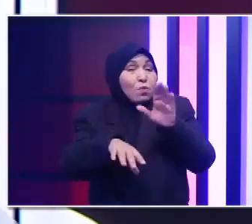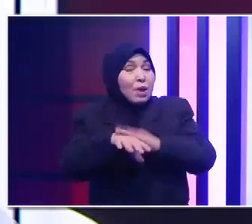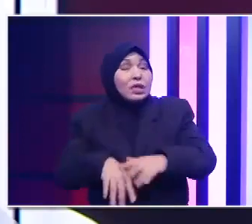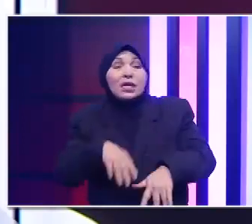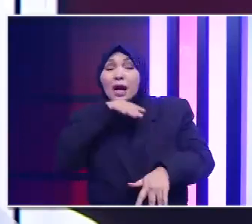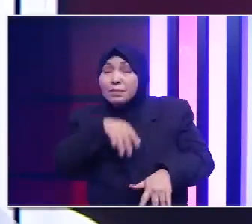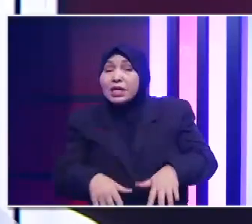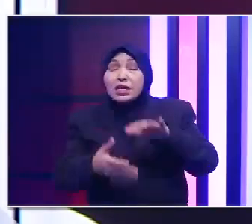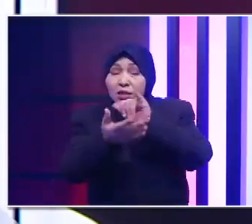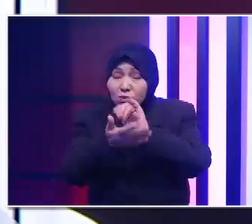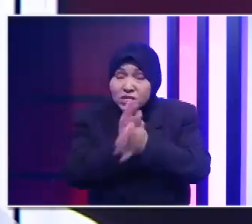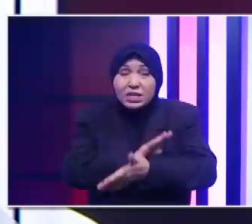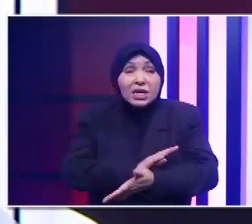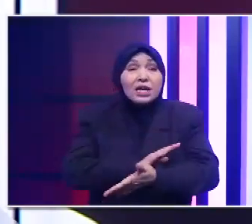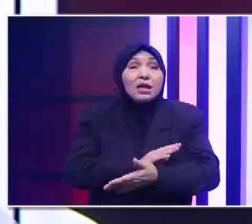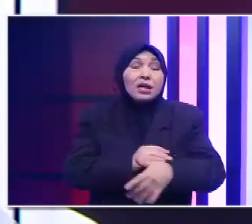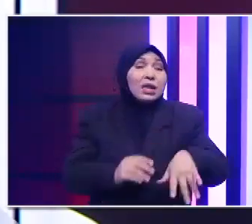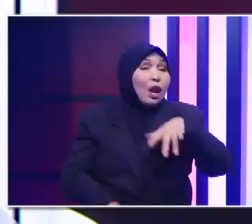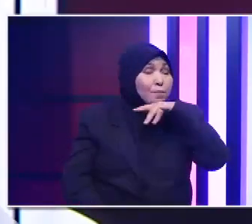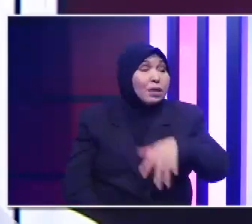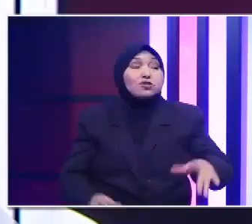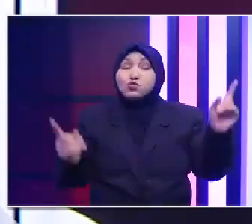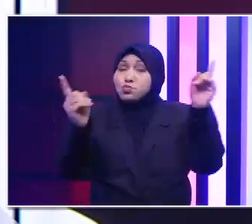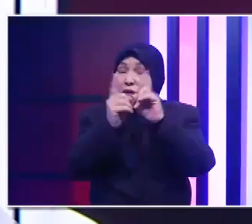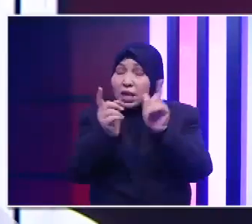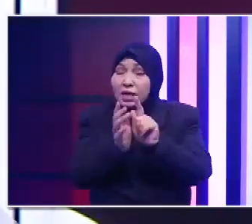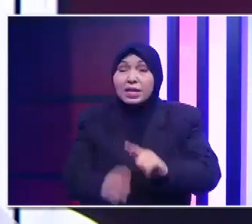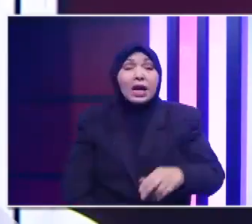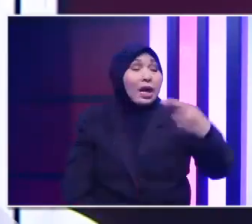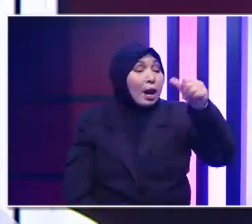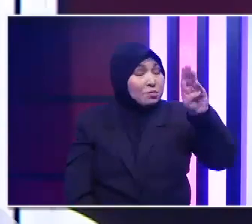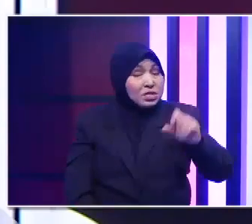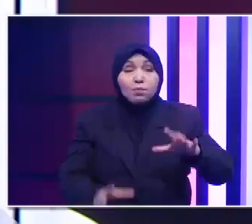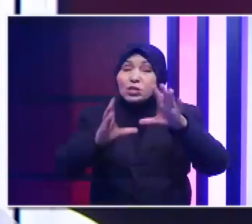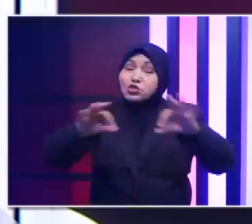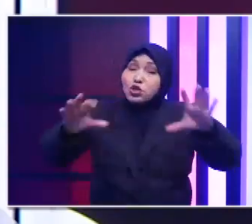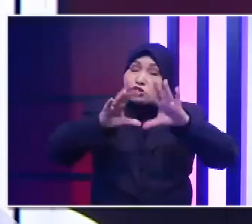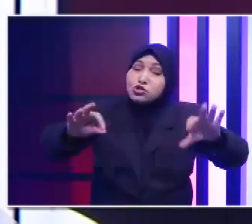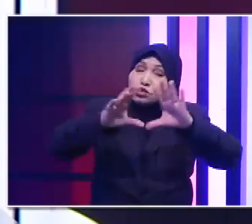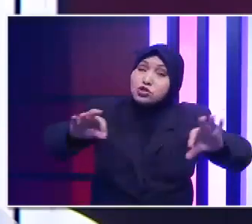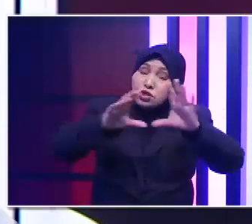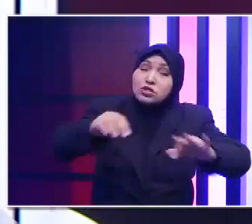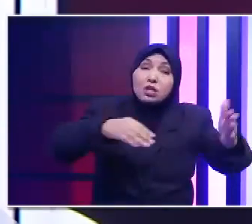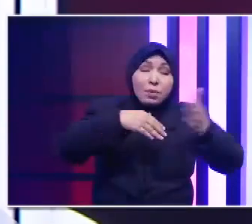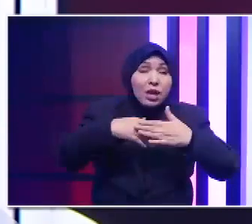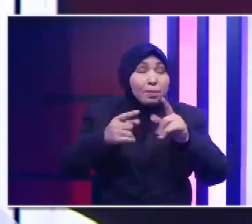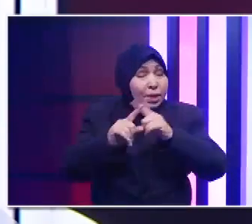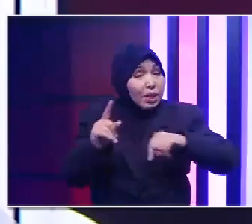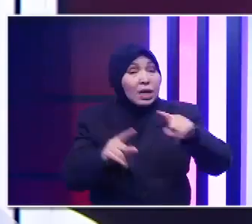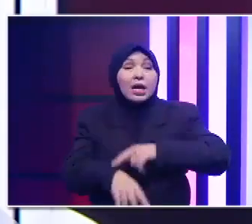Alaihi Wasallam maka nabi salam pun pergi Hai bentuk paling hot shot menceritakan balik maka ketika nabi menceritakan